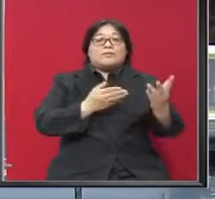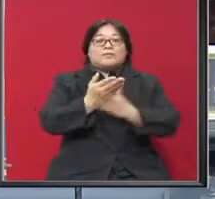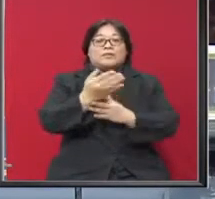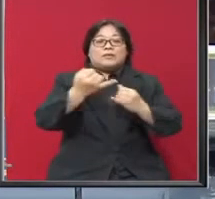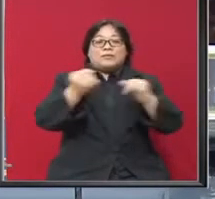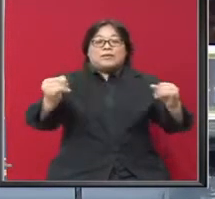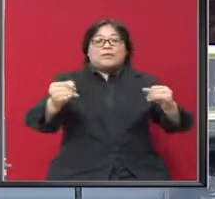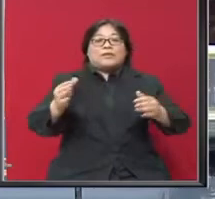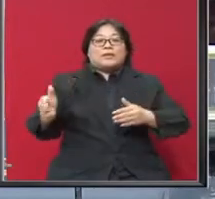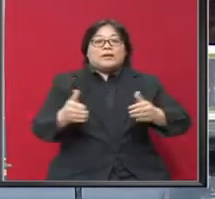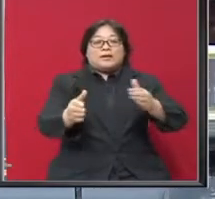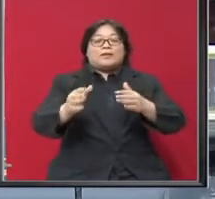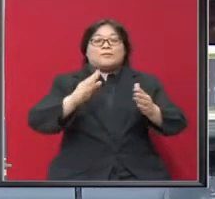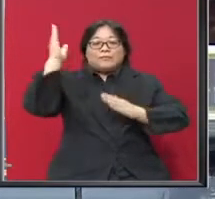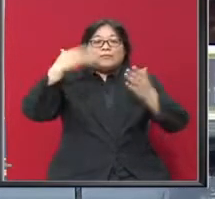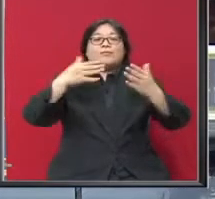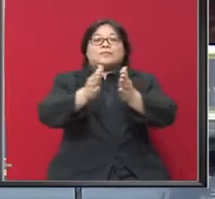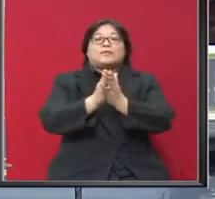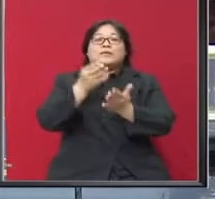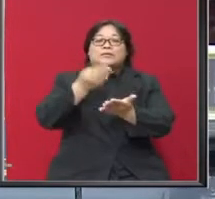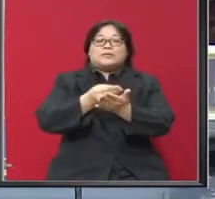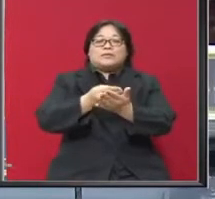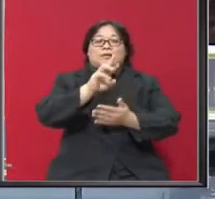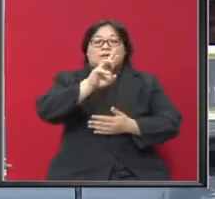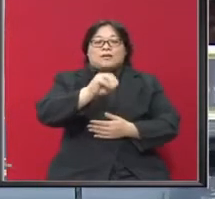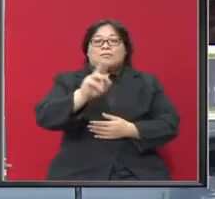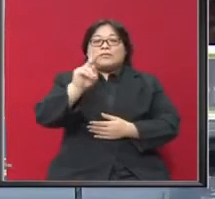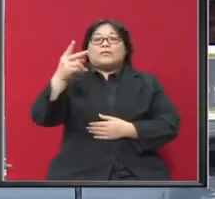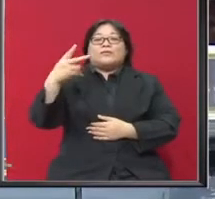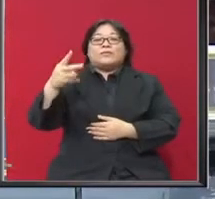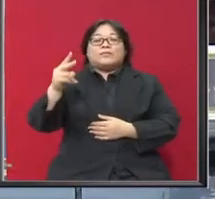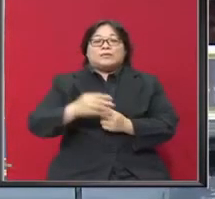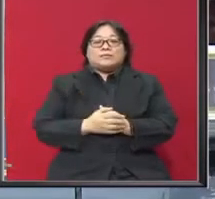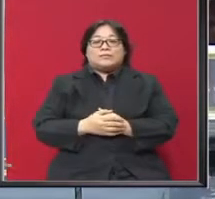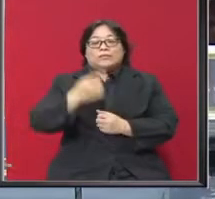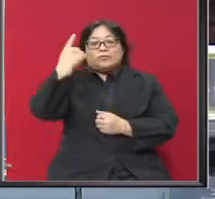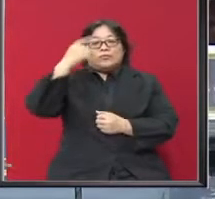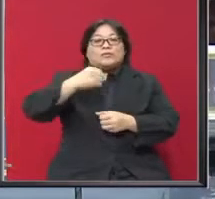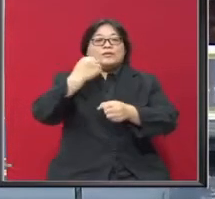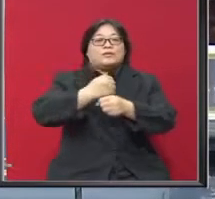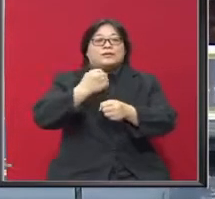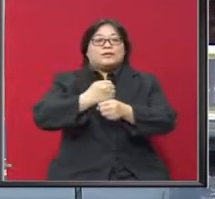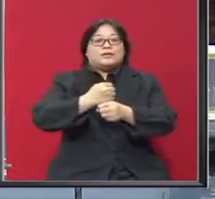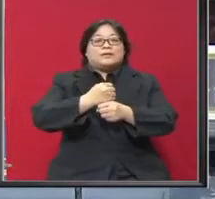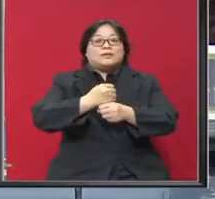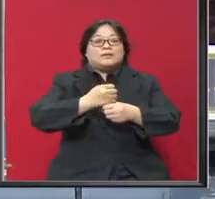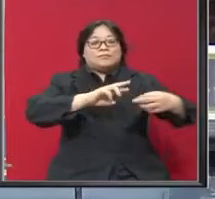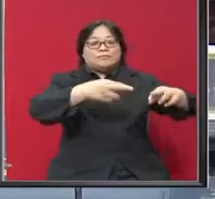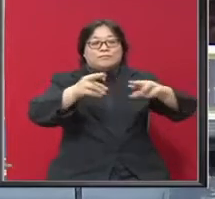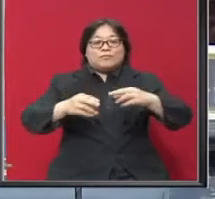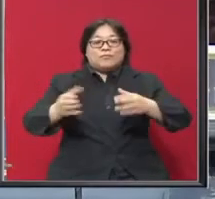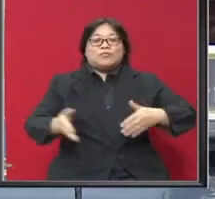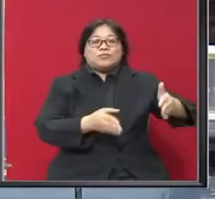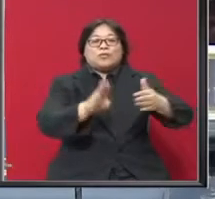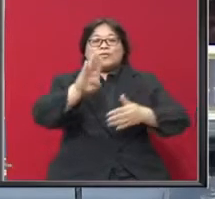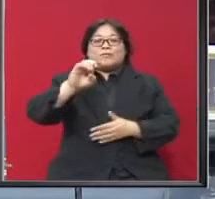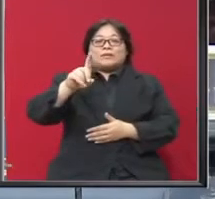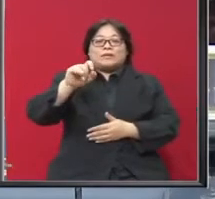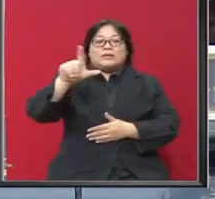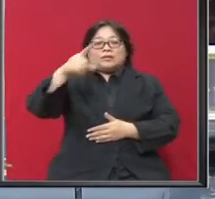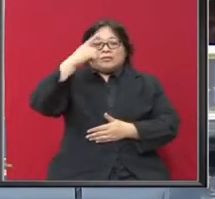jabatan pengairan Nasir yang telah pemohon peruntukan dalam rancangan desain ke-12 bagi kejo pemeliharaan Sungai pedal